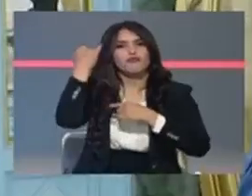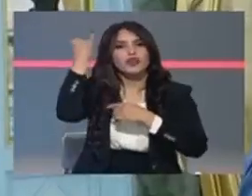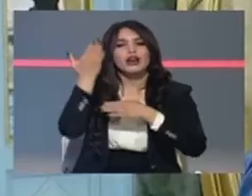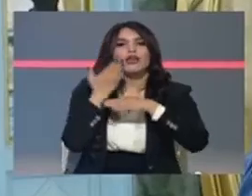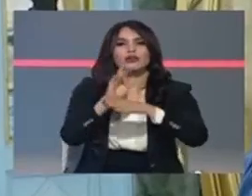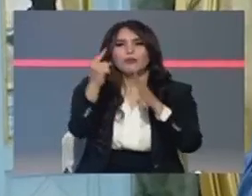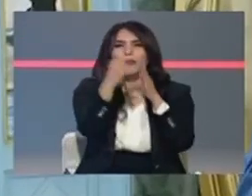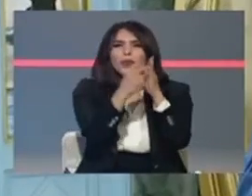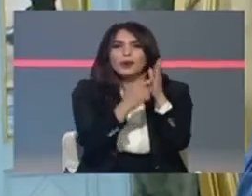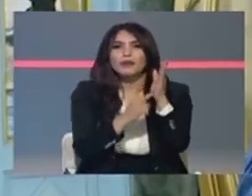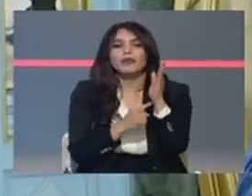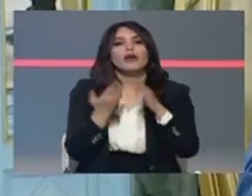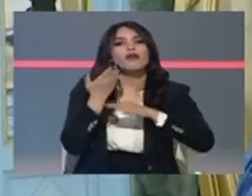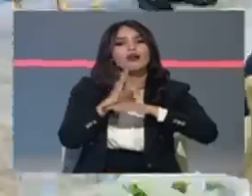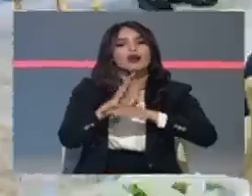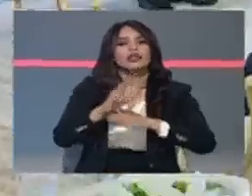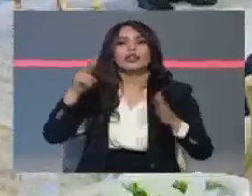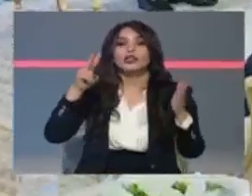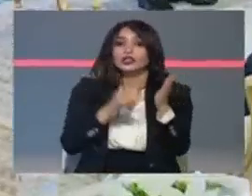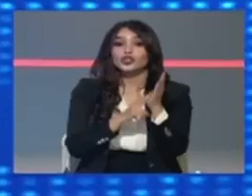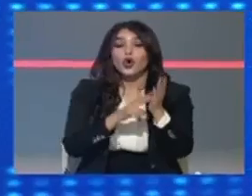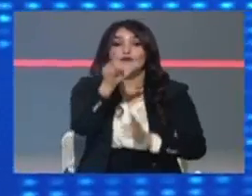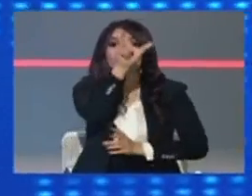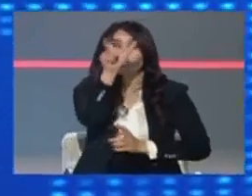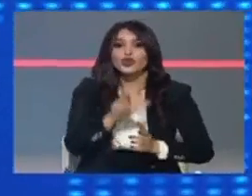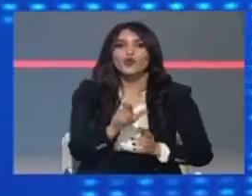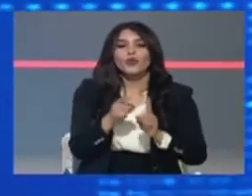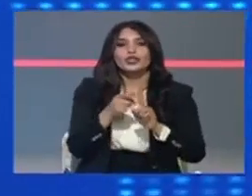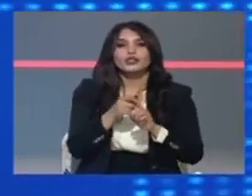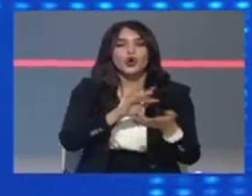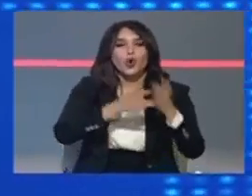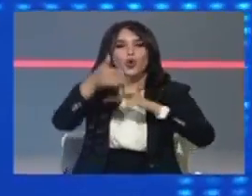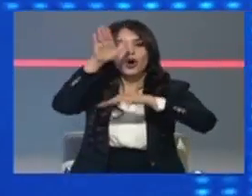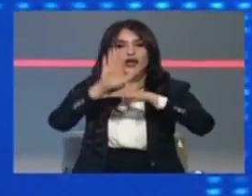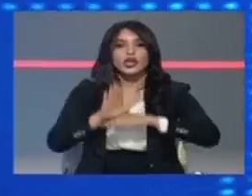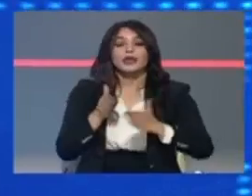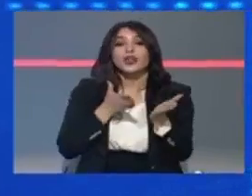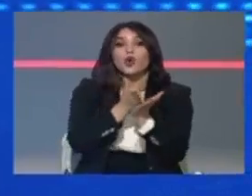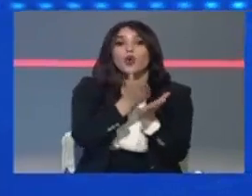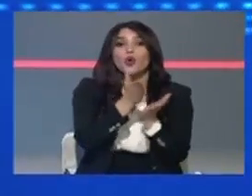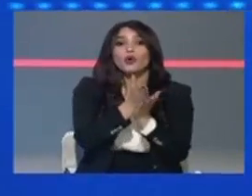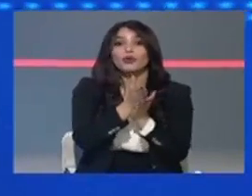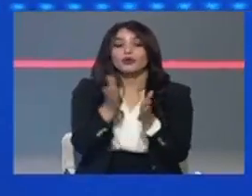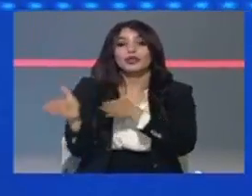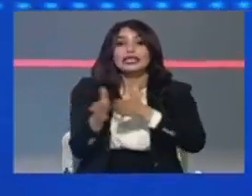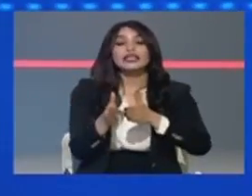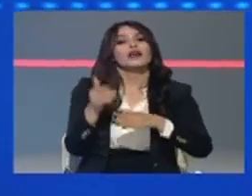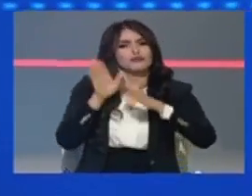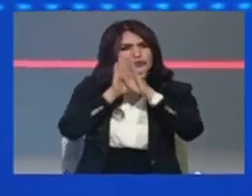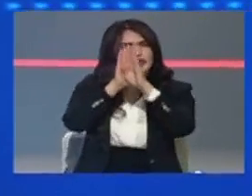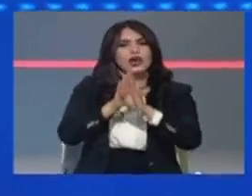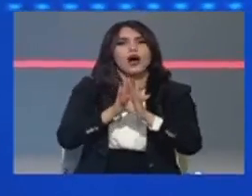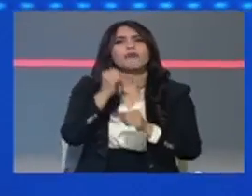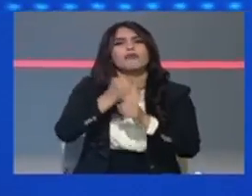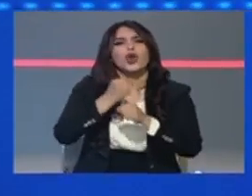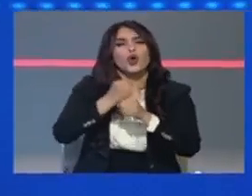من التصورات تتنزل في إطار وطني تحفظ فيه جميع الحقوق، كما دعاه إلى دعم المجهود الوطني في